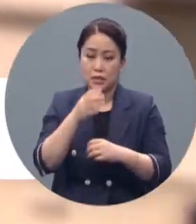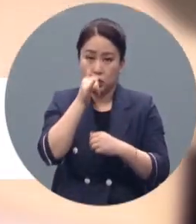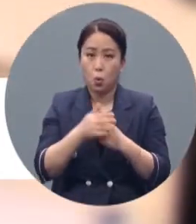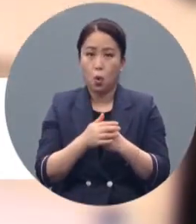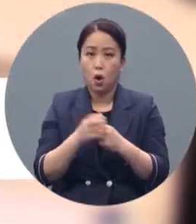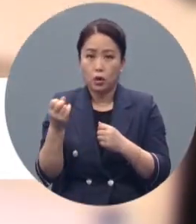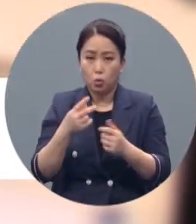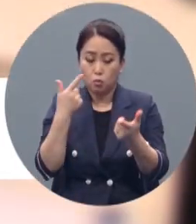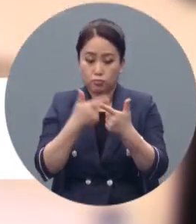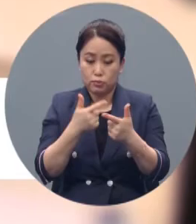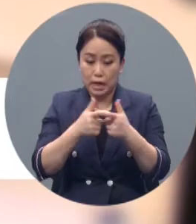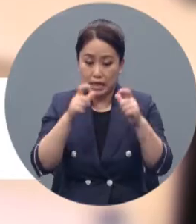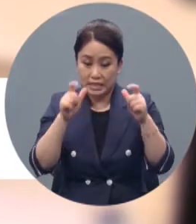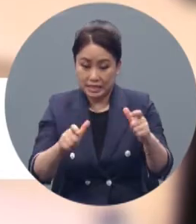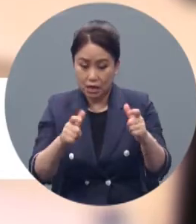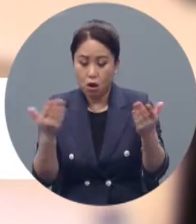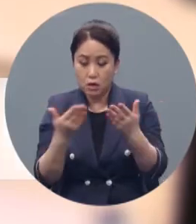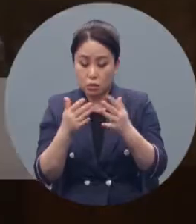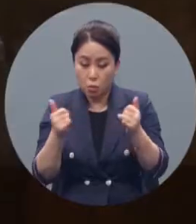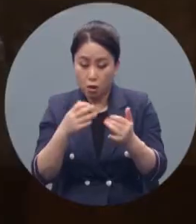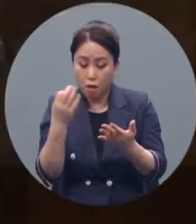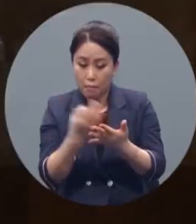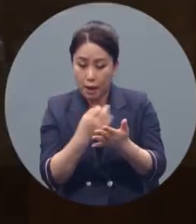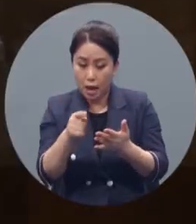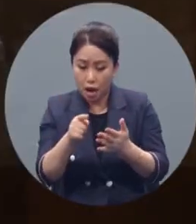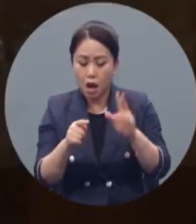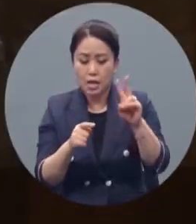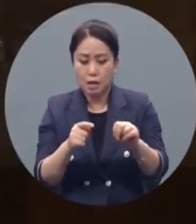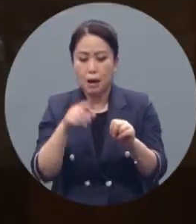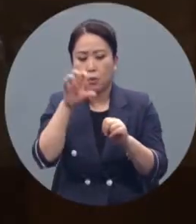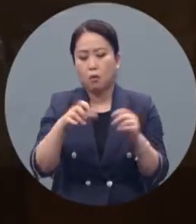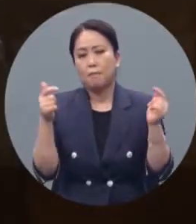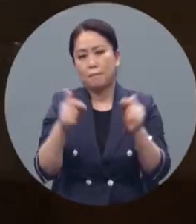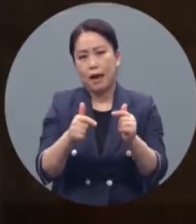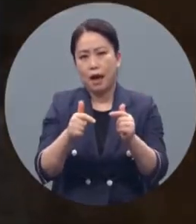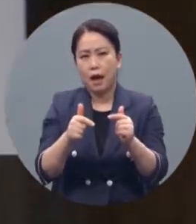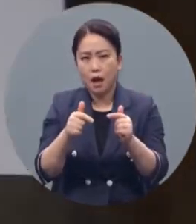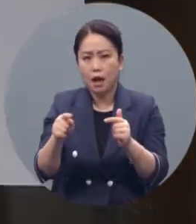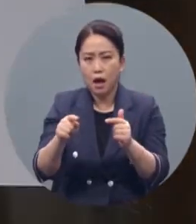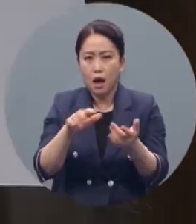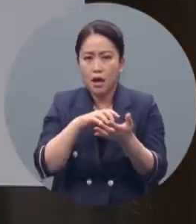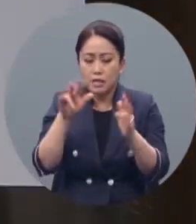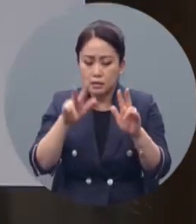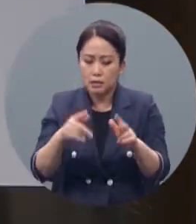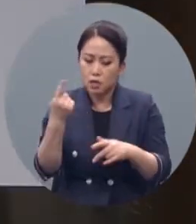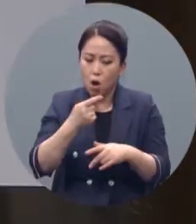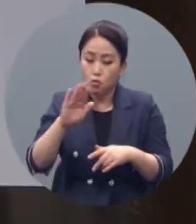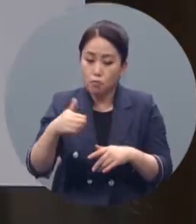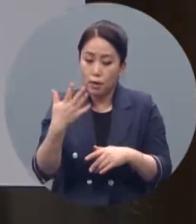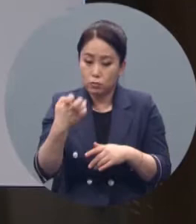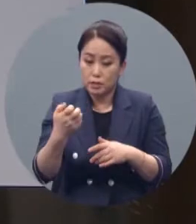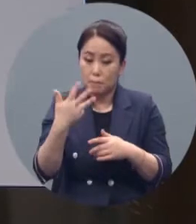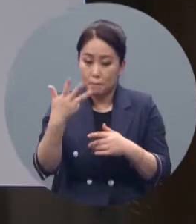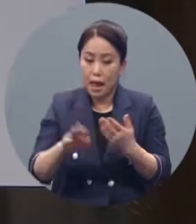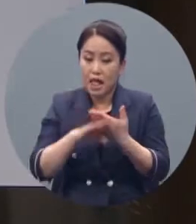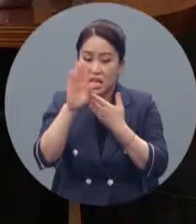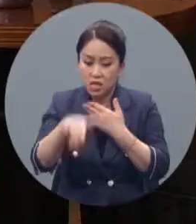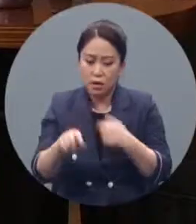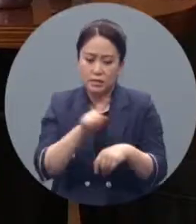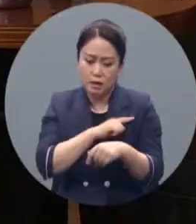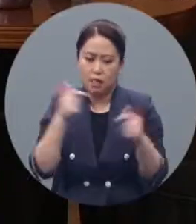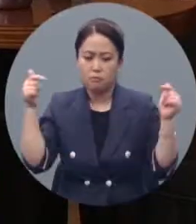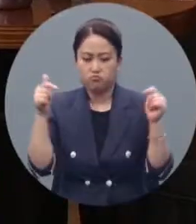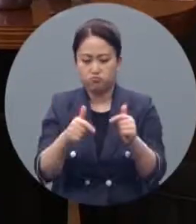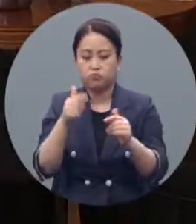수가 2만 명 이상 줄어들어 통계가 시작된 1998년 이래 가장 큰 감소세를 기록했습니다.